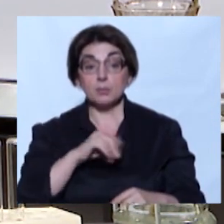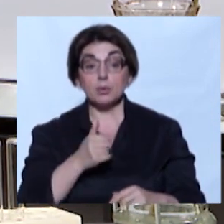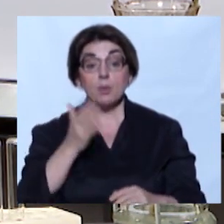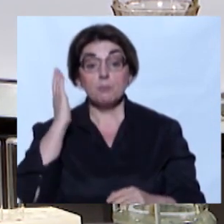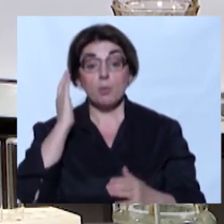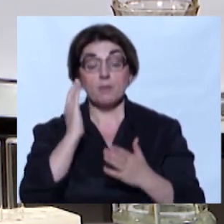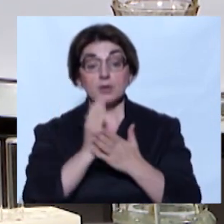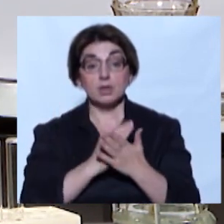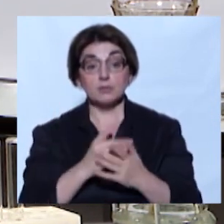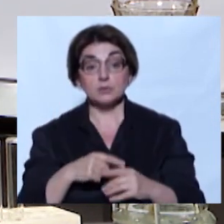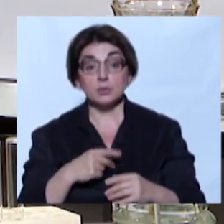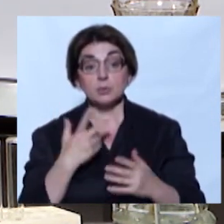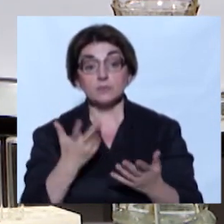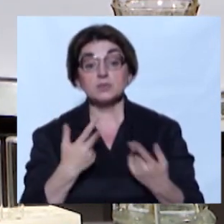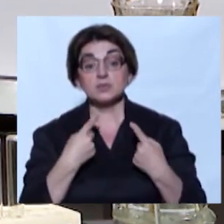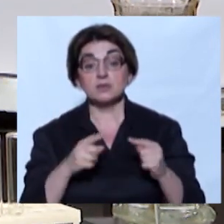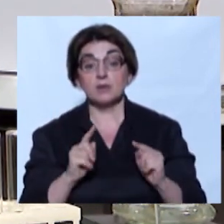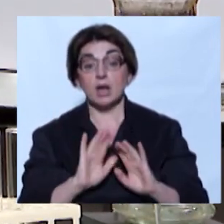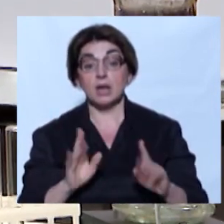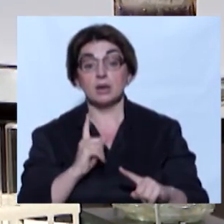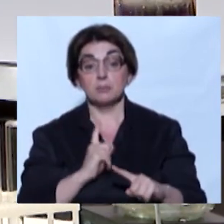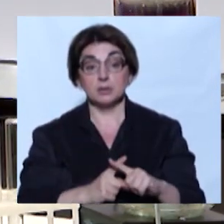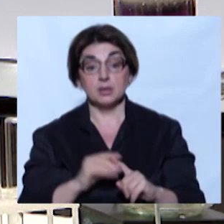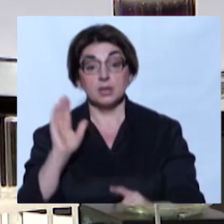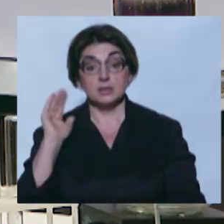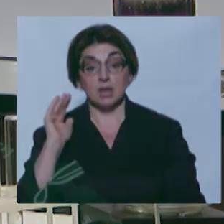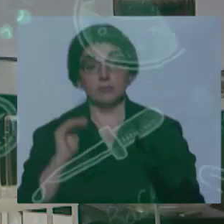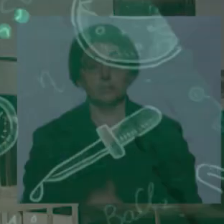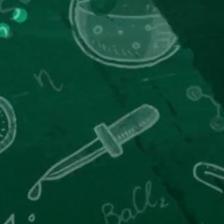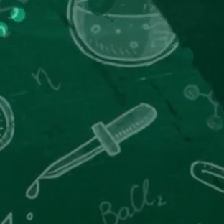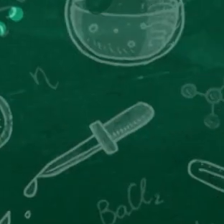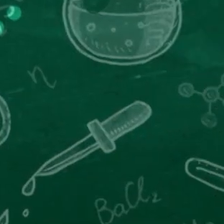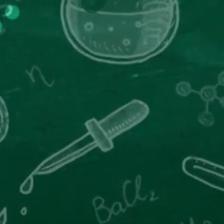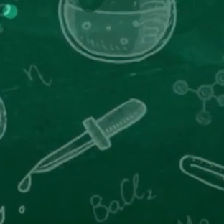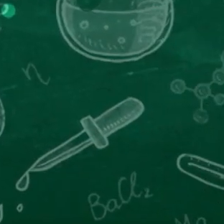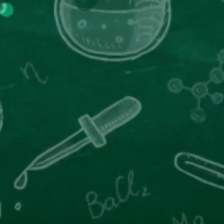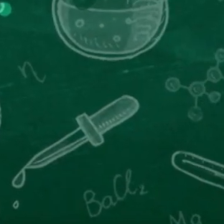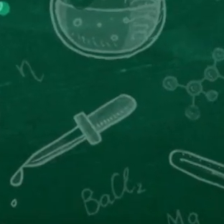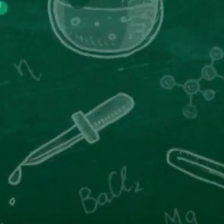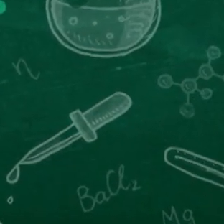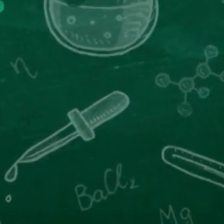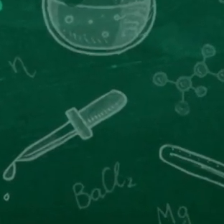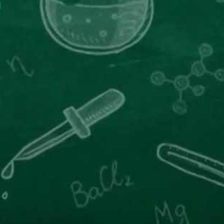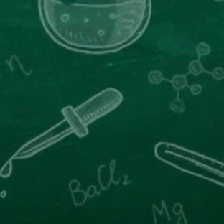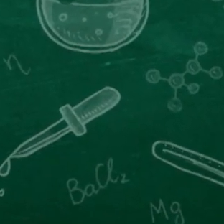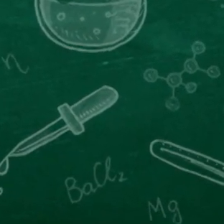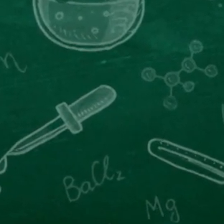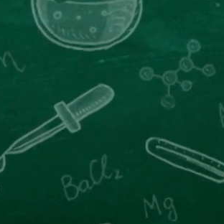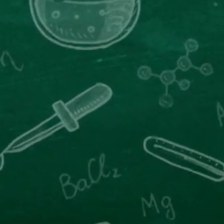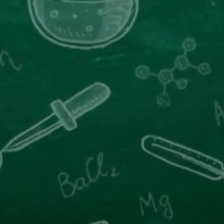მომავალ გაკვეთილზე გავეცნობით სხვა არამეტალებს. ნახვამდის.